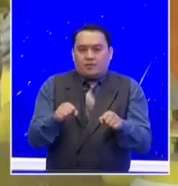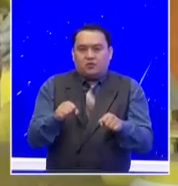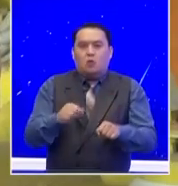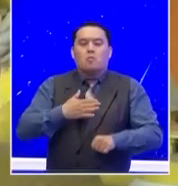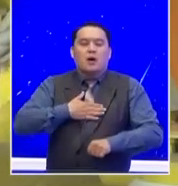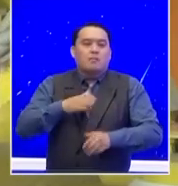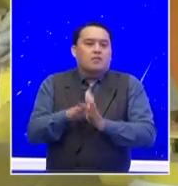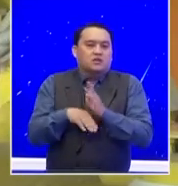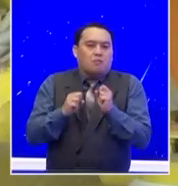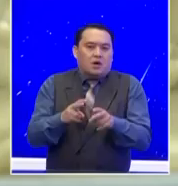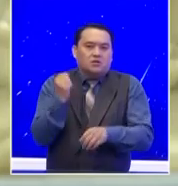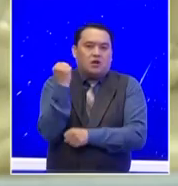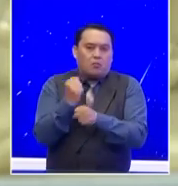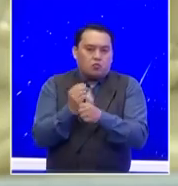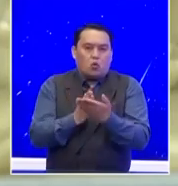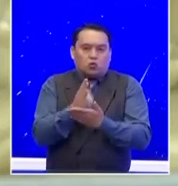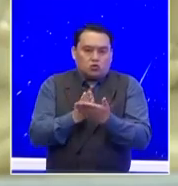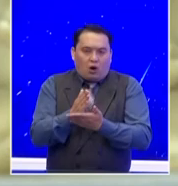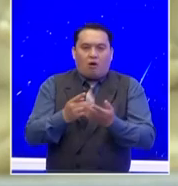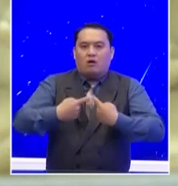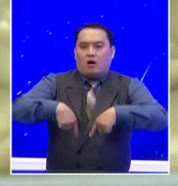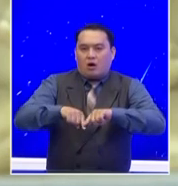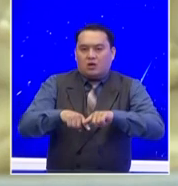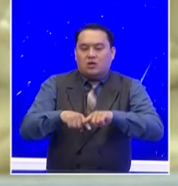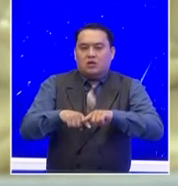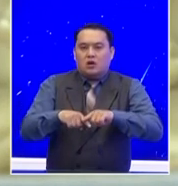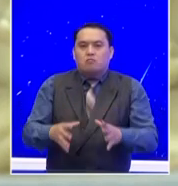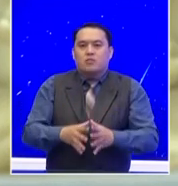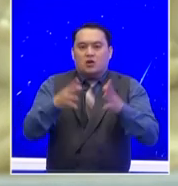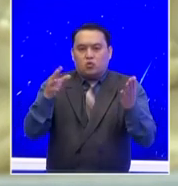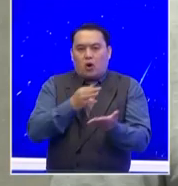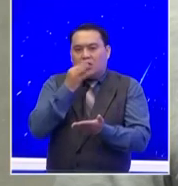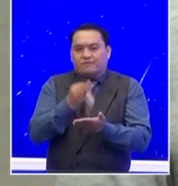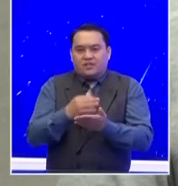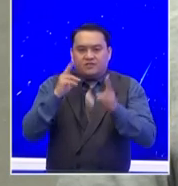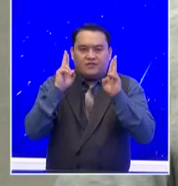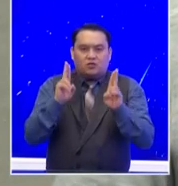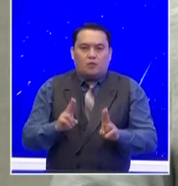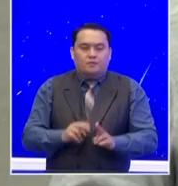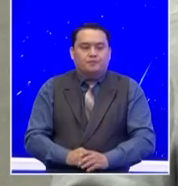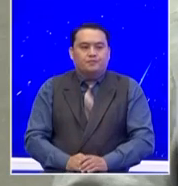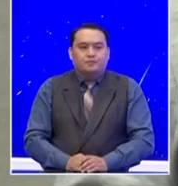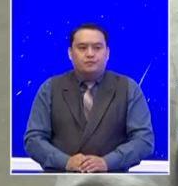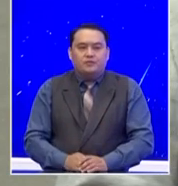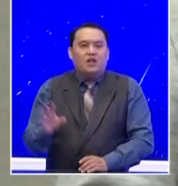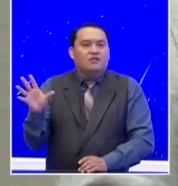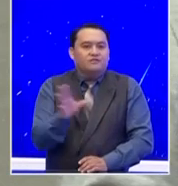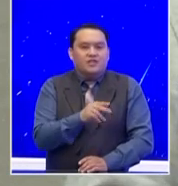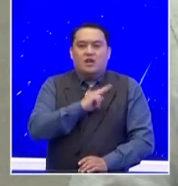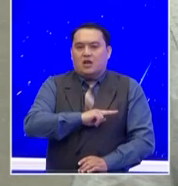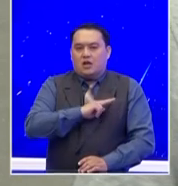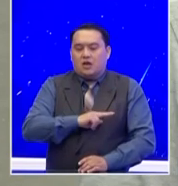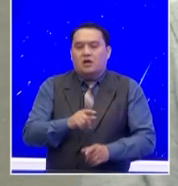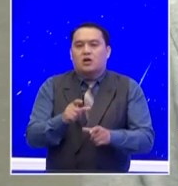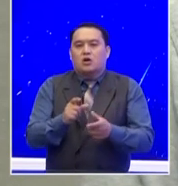к безопасности своих работников руководство организации подошло с большой ответственностью. Все люди, которые у нас работают,